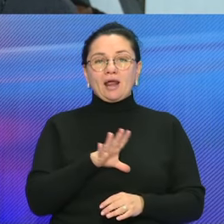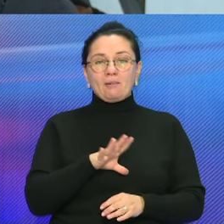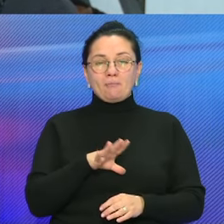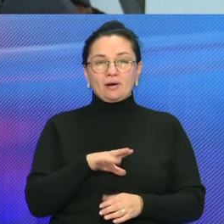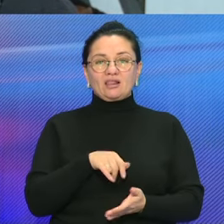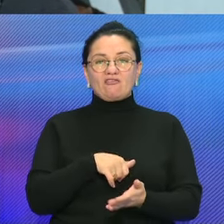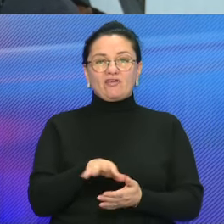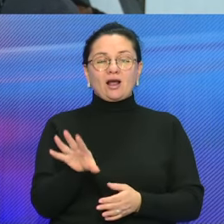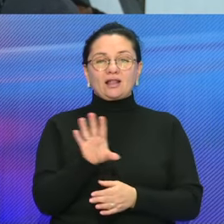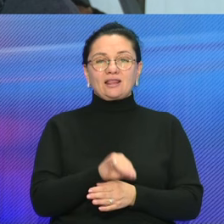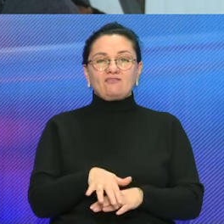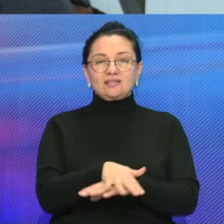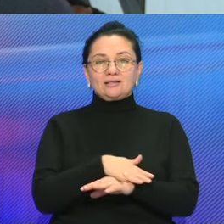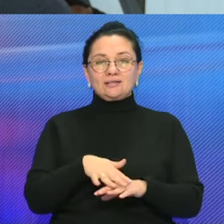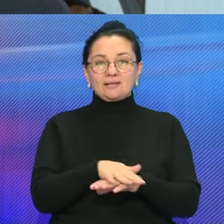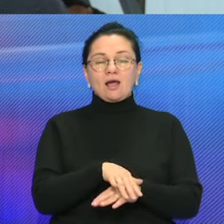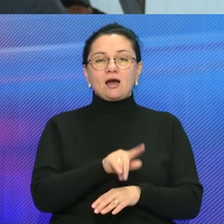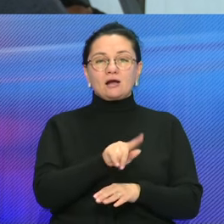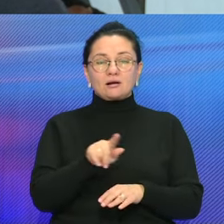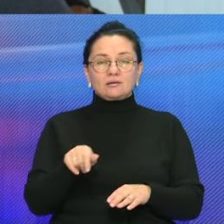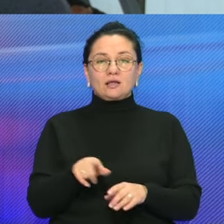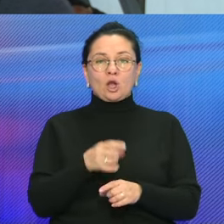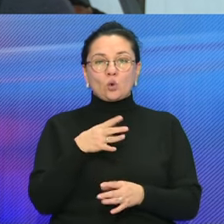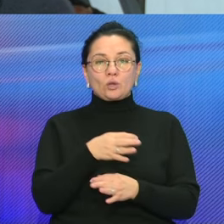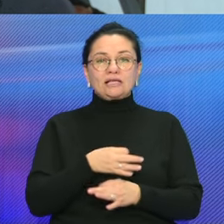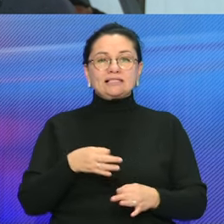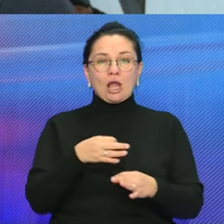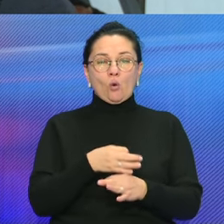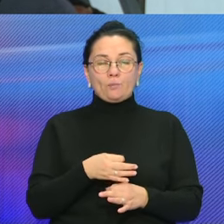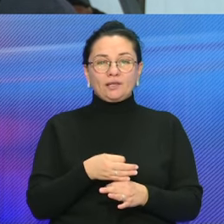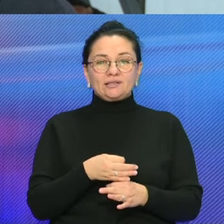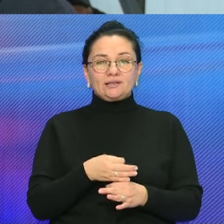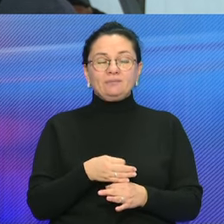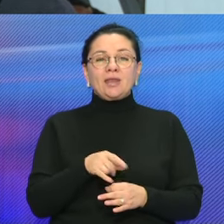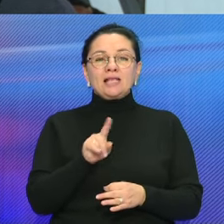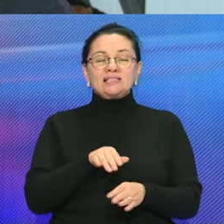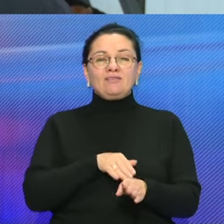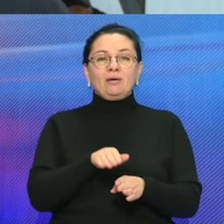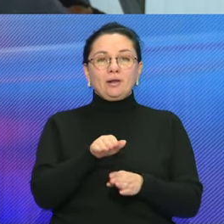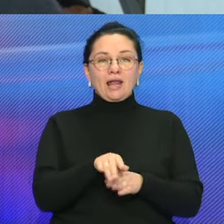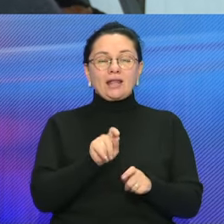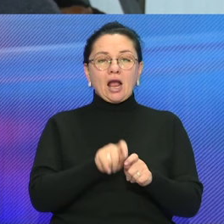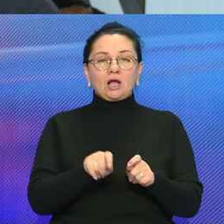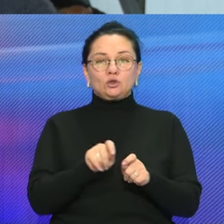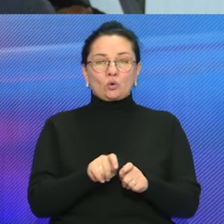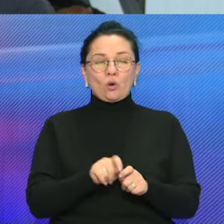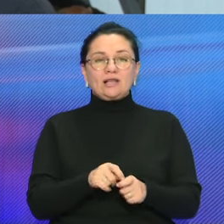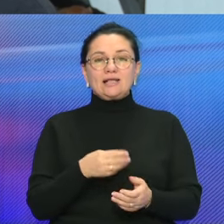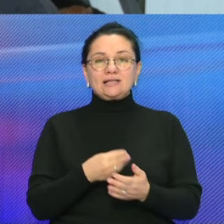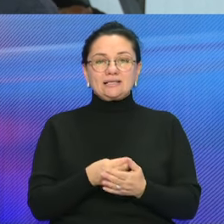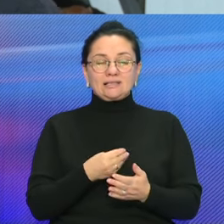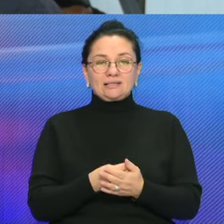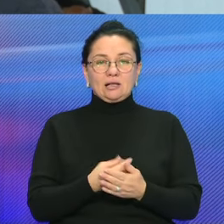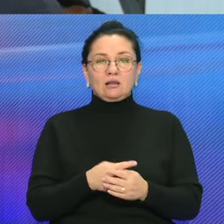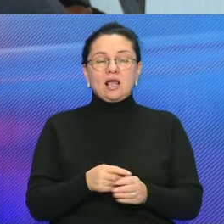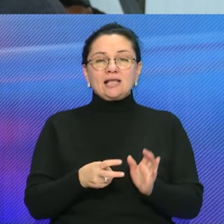выход на все рынки Гродненской области с осуществлением контроля предельных максимальных цен,